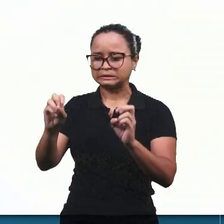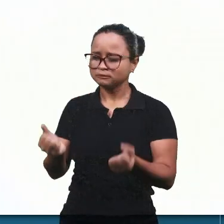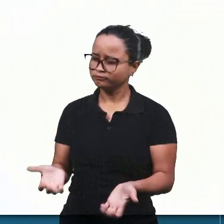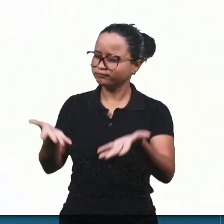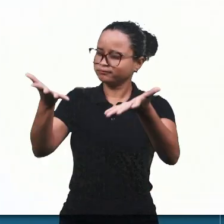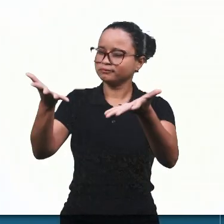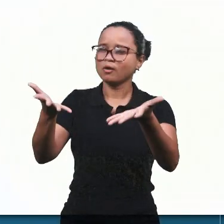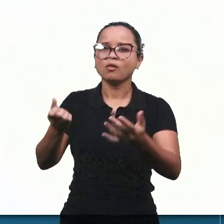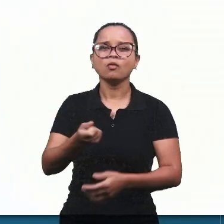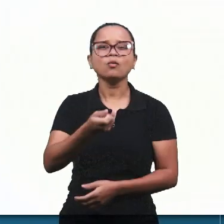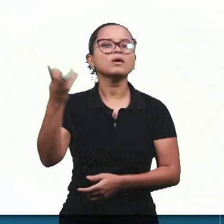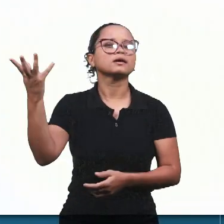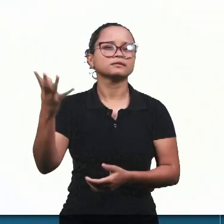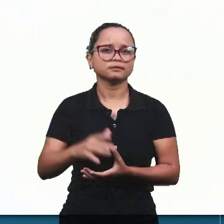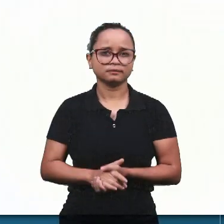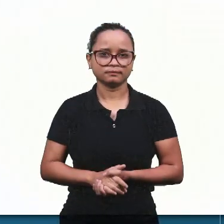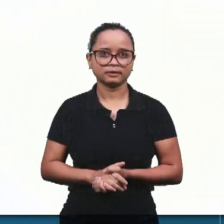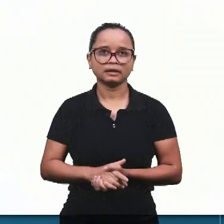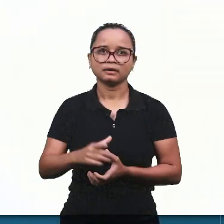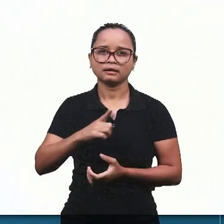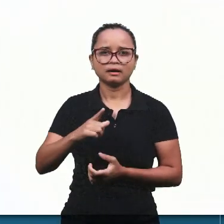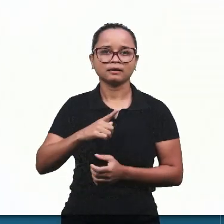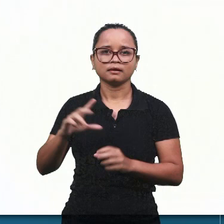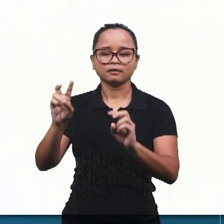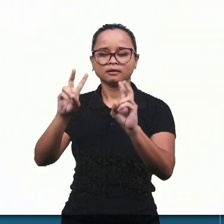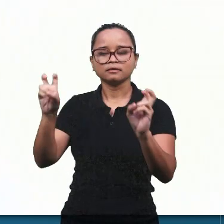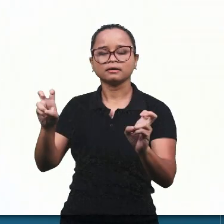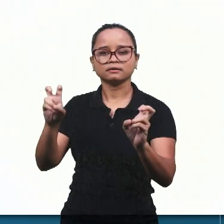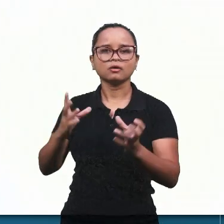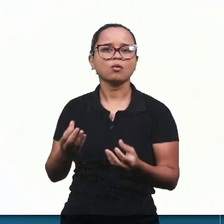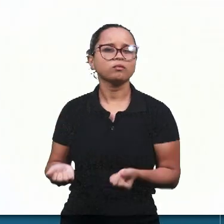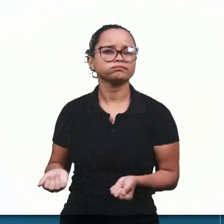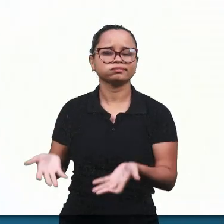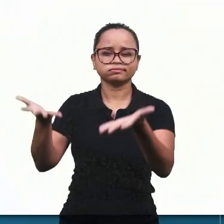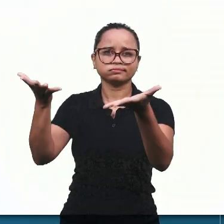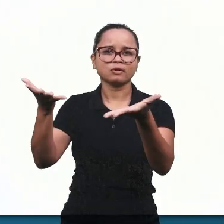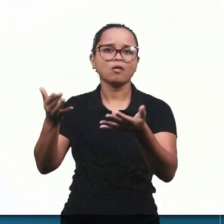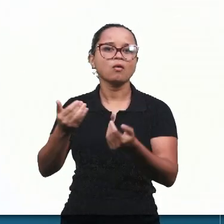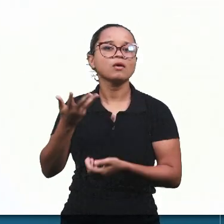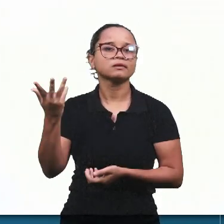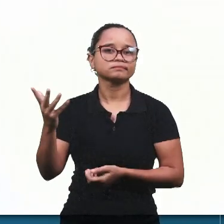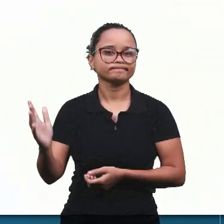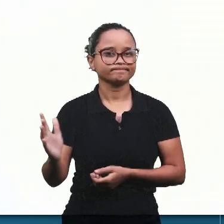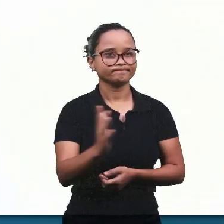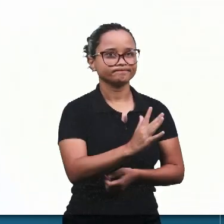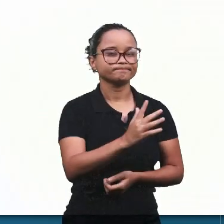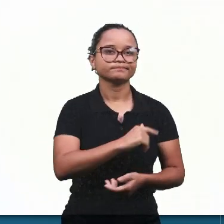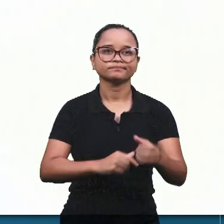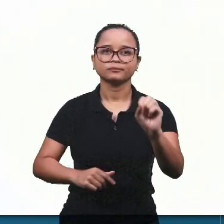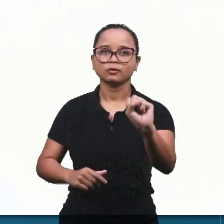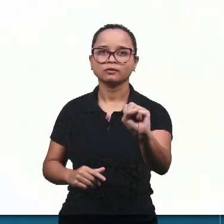« et courage » ? Vous allez lire le texte et identifier combien de fois cette expression se trouve. Question 8. Citez